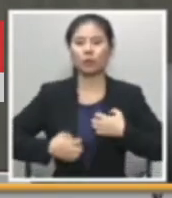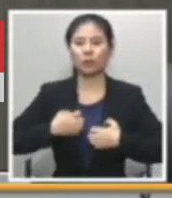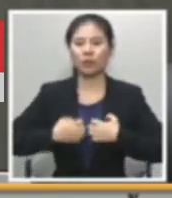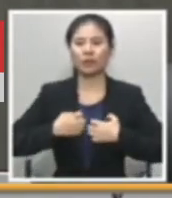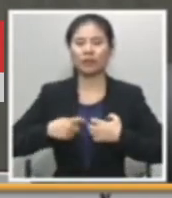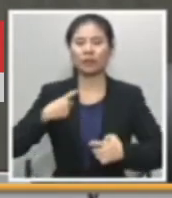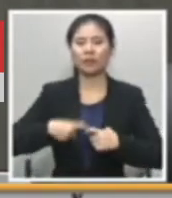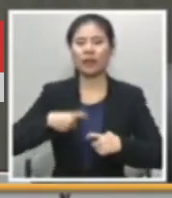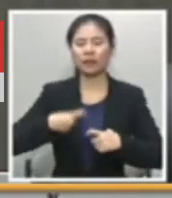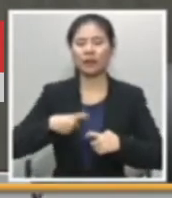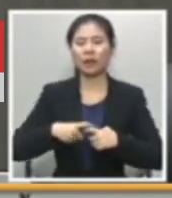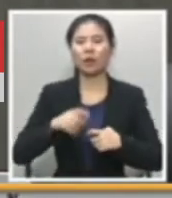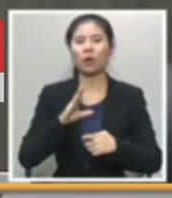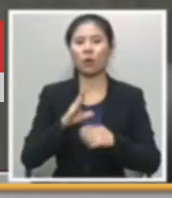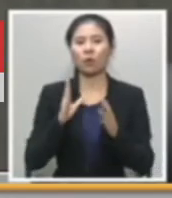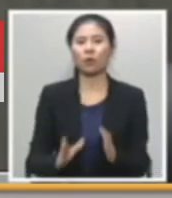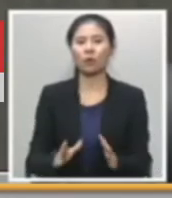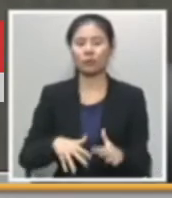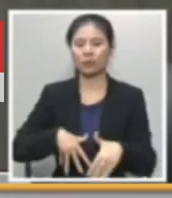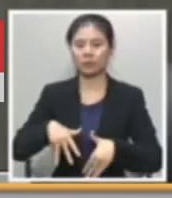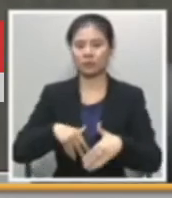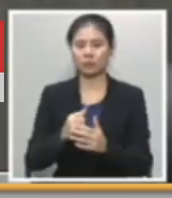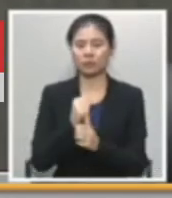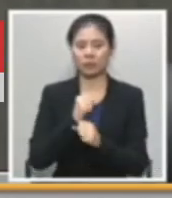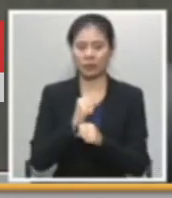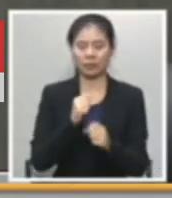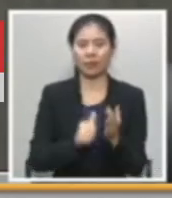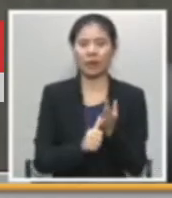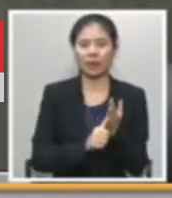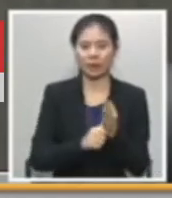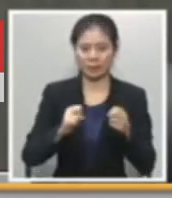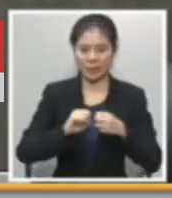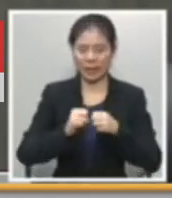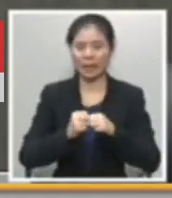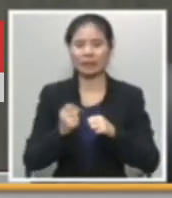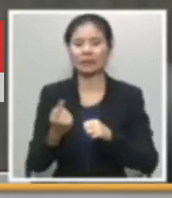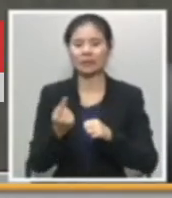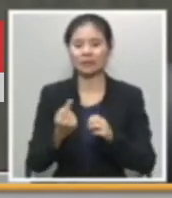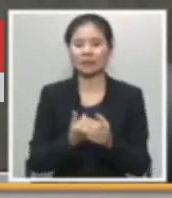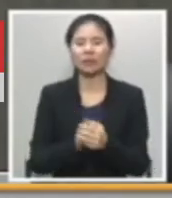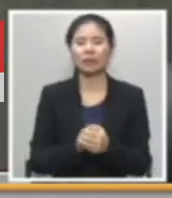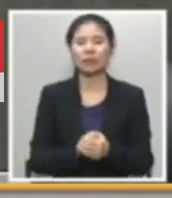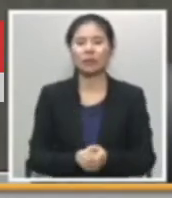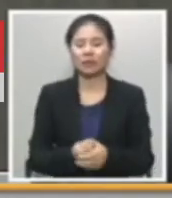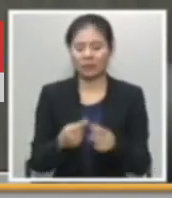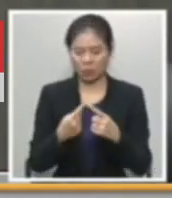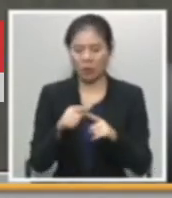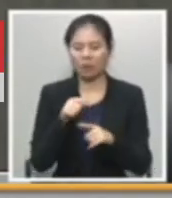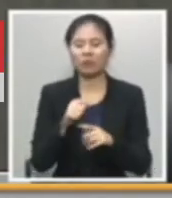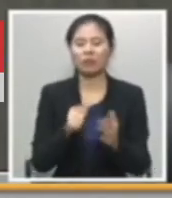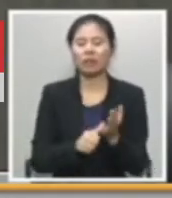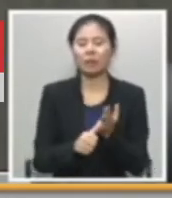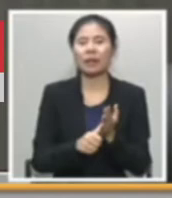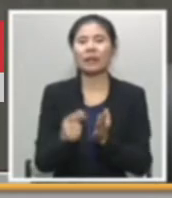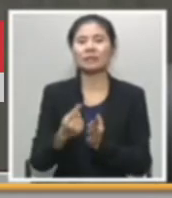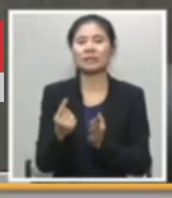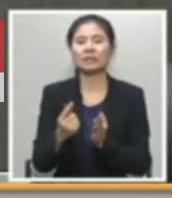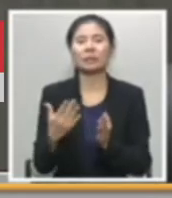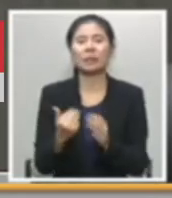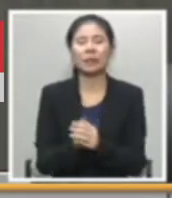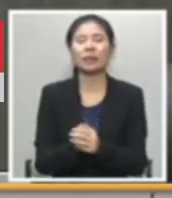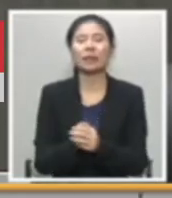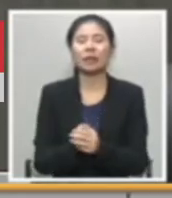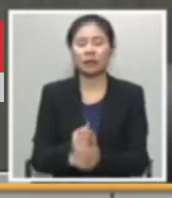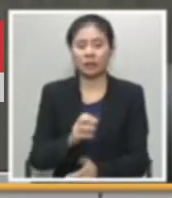ชนให้เกิดประสิทธิภาพสูงสุดแต่การก็หาเป็นเช่นนั้นไม่ซึ่งได้มีเพื่อนสมาชิ